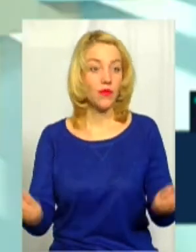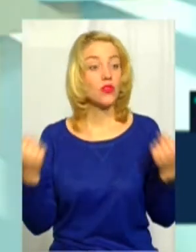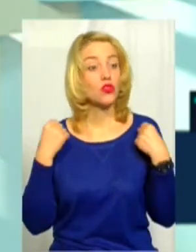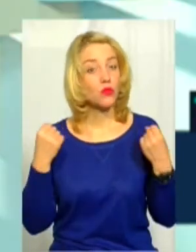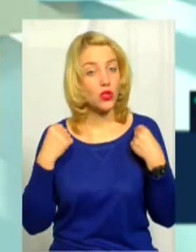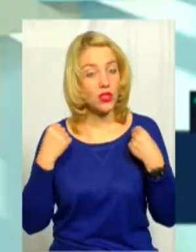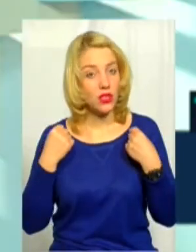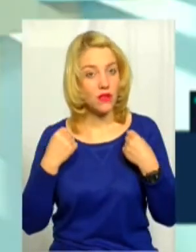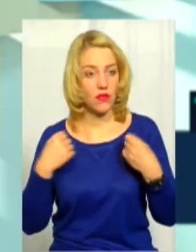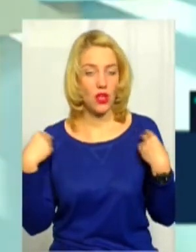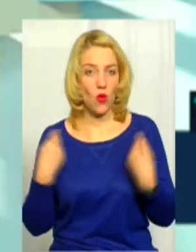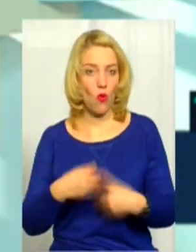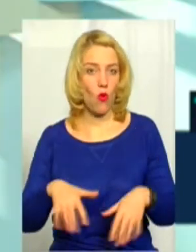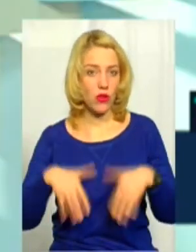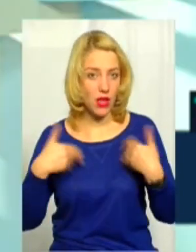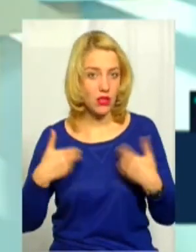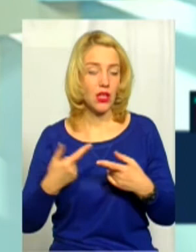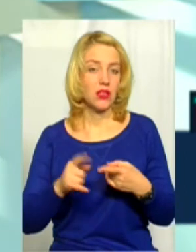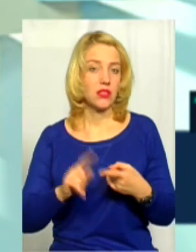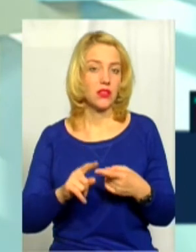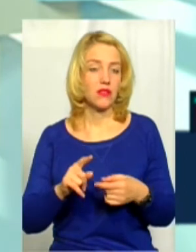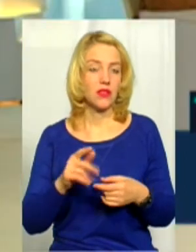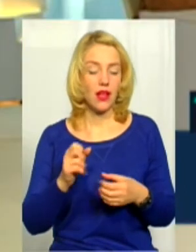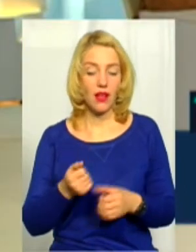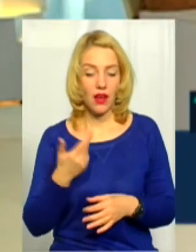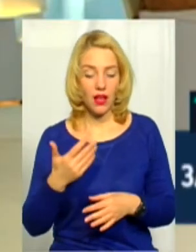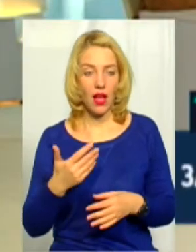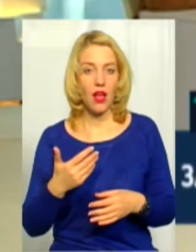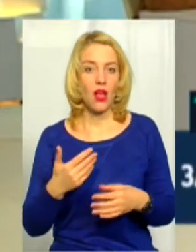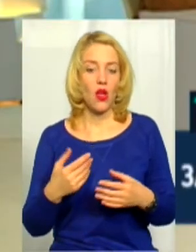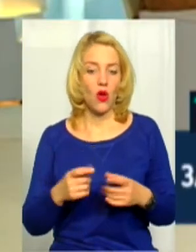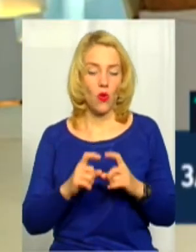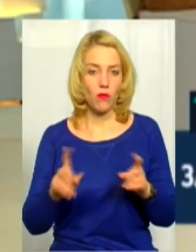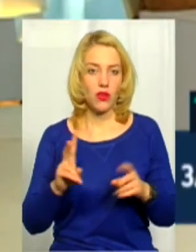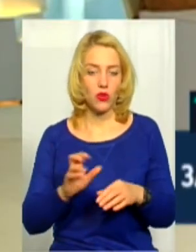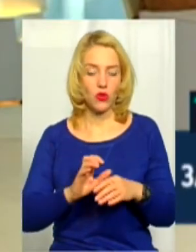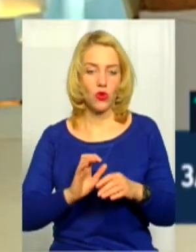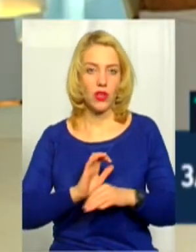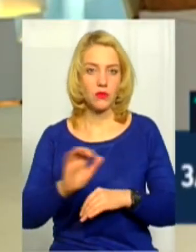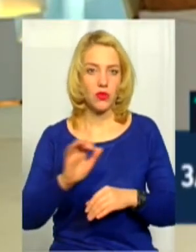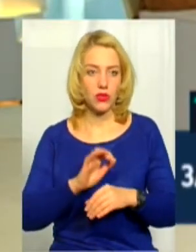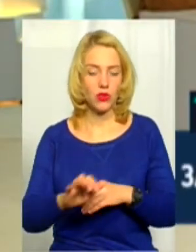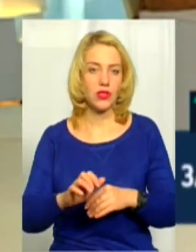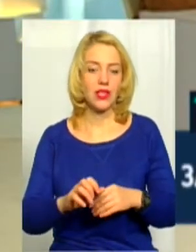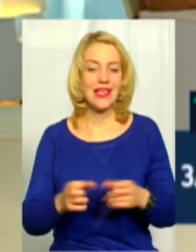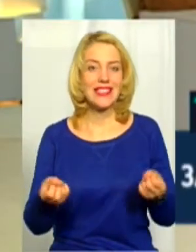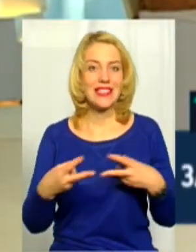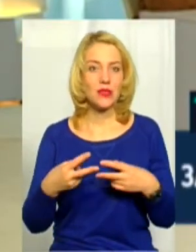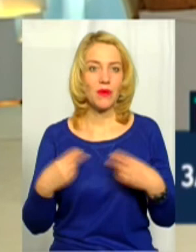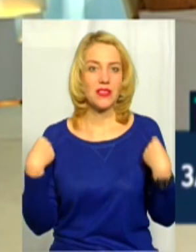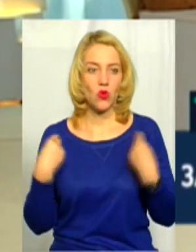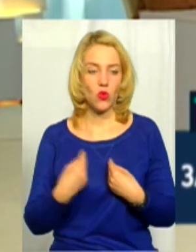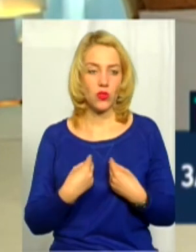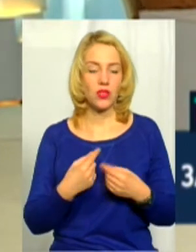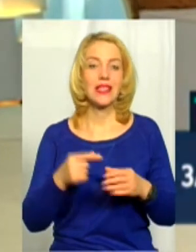Спортивний одяг. Зараз я знаю декілька компаній, котрі вже експортують спецодяг саме з Хмельницького компанії.